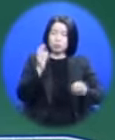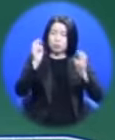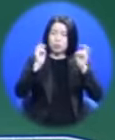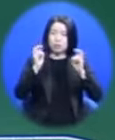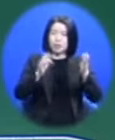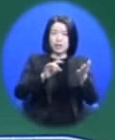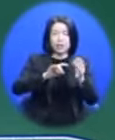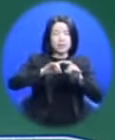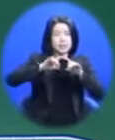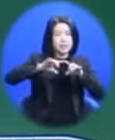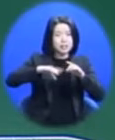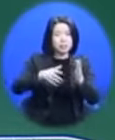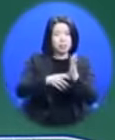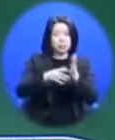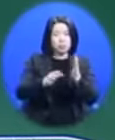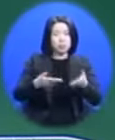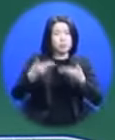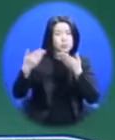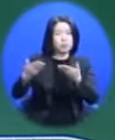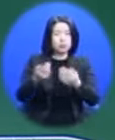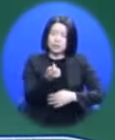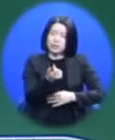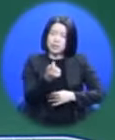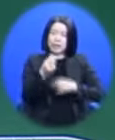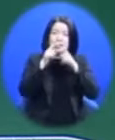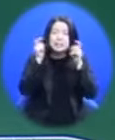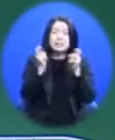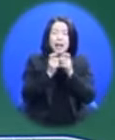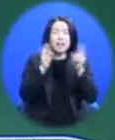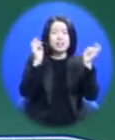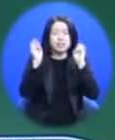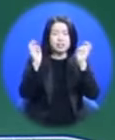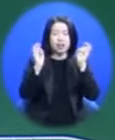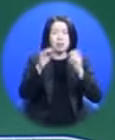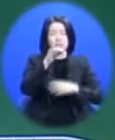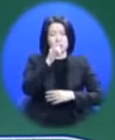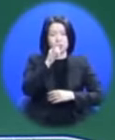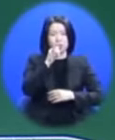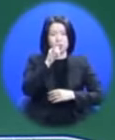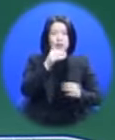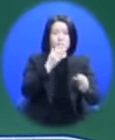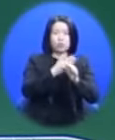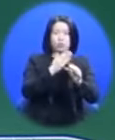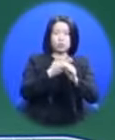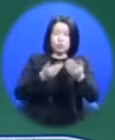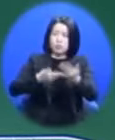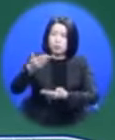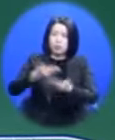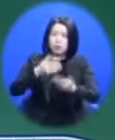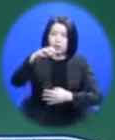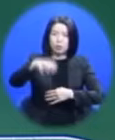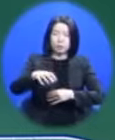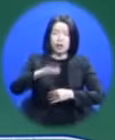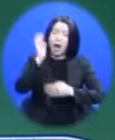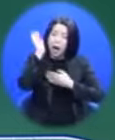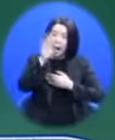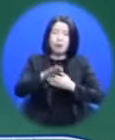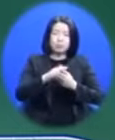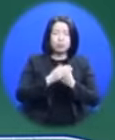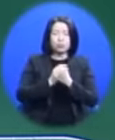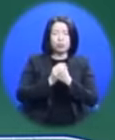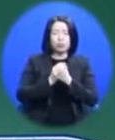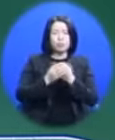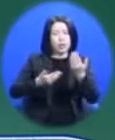전자부품을 납품하는 조그만 개인 사업을 하고 있는데 주 거래처에서 갑자기 앞으로